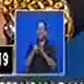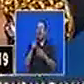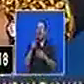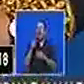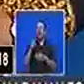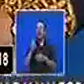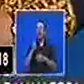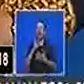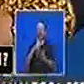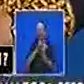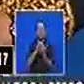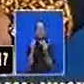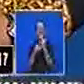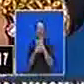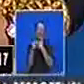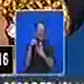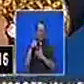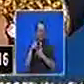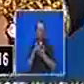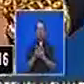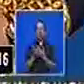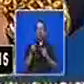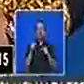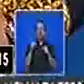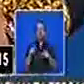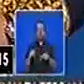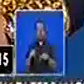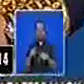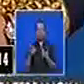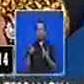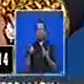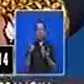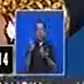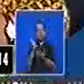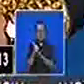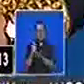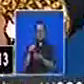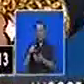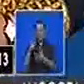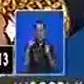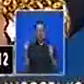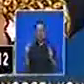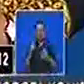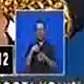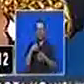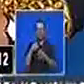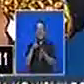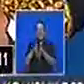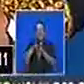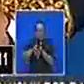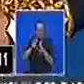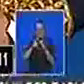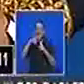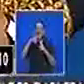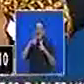transportasi tersedia. Dan di sini kita punya banyak sekali stasiun kereta api. Ini kaitannya dengan